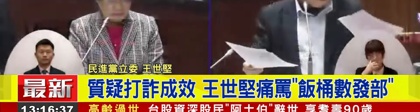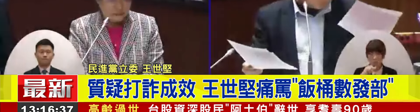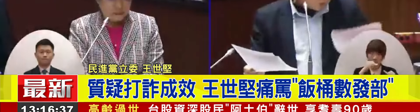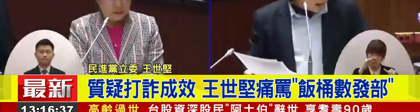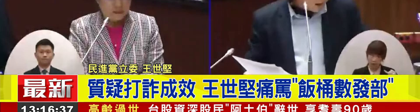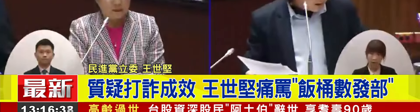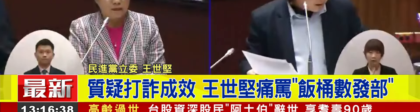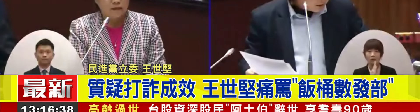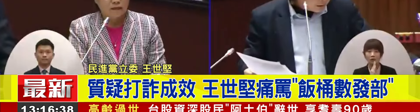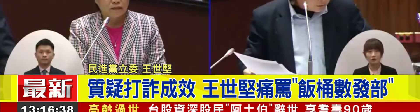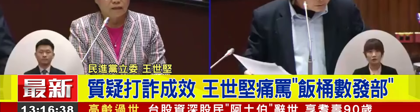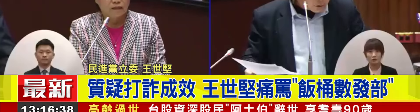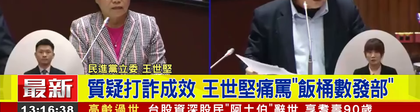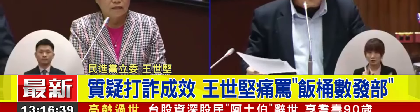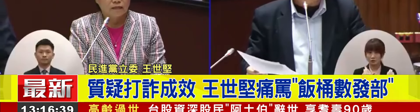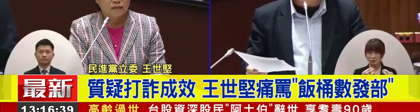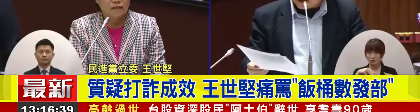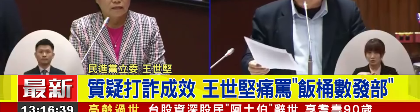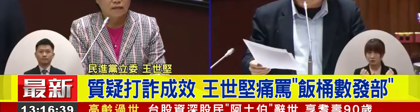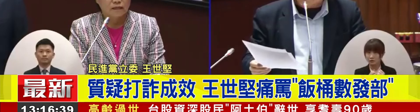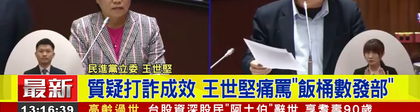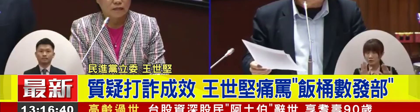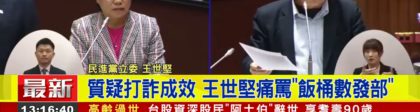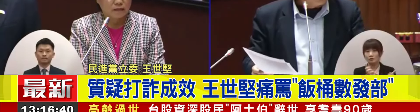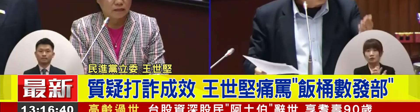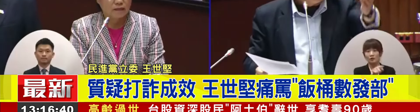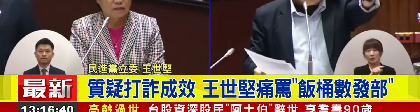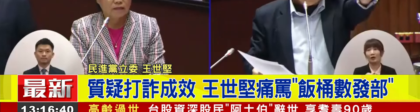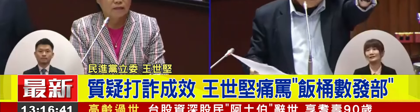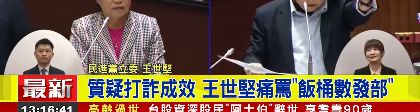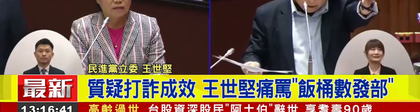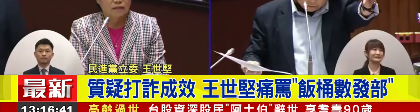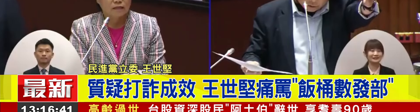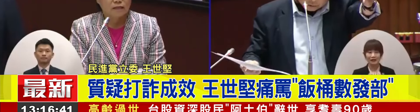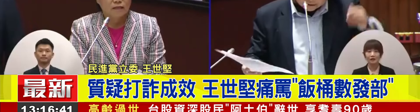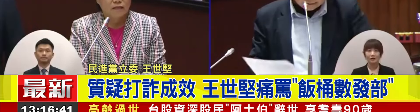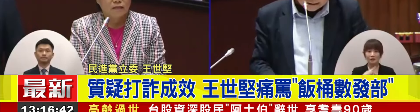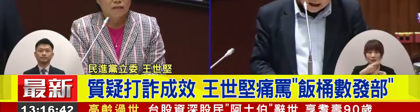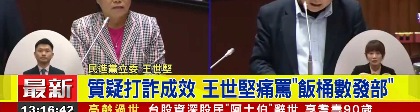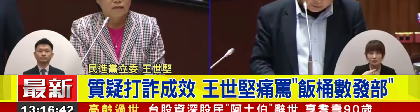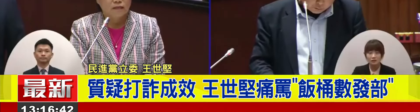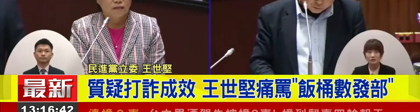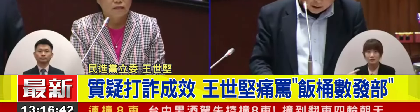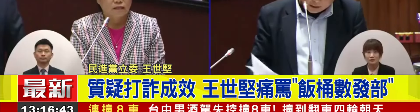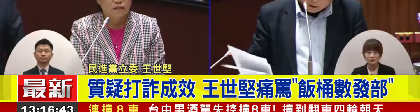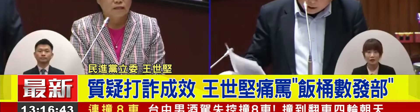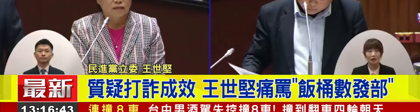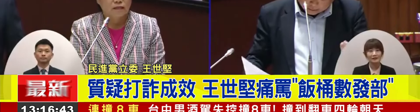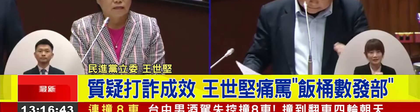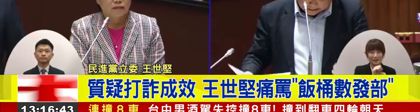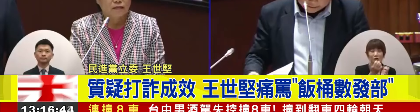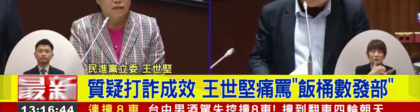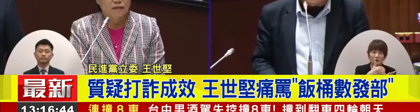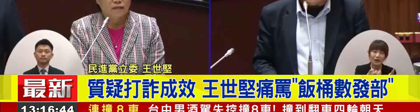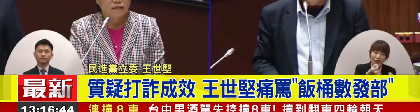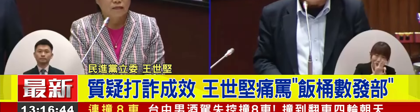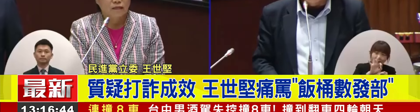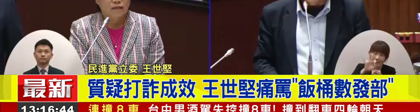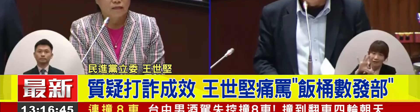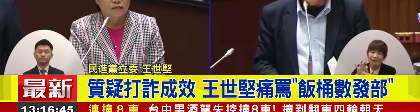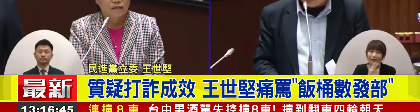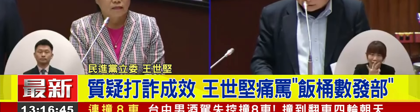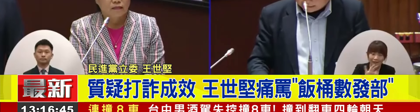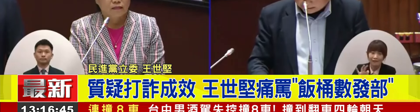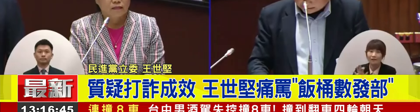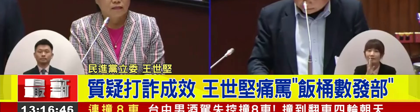速发部做不了任何事情，它每年就增加预算。光这一点哦，院